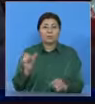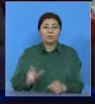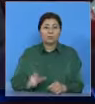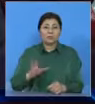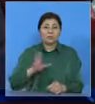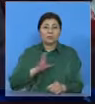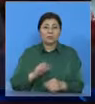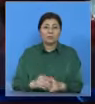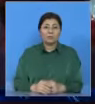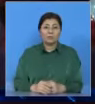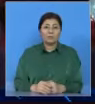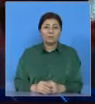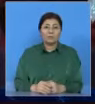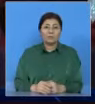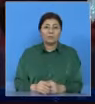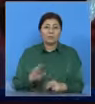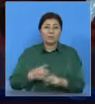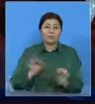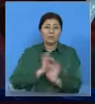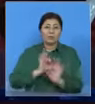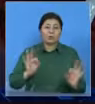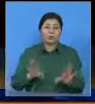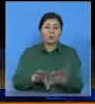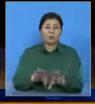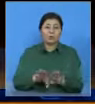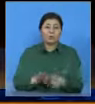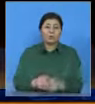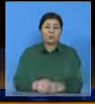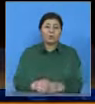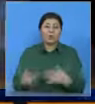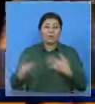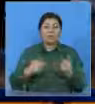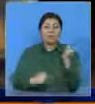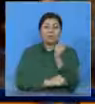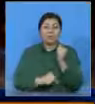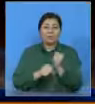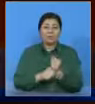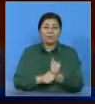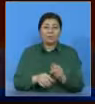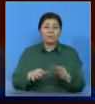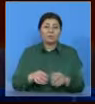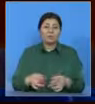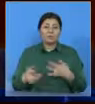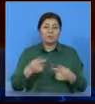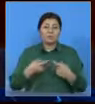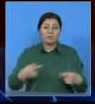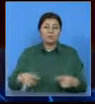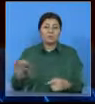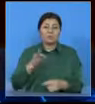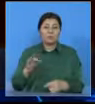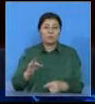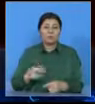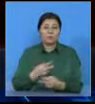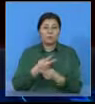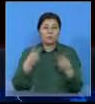бұл спектакль тартымдылығы сонда деп айтуымыз керек. Театр мамандары қойылымды еліміздің өзге өңірлерінде сахналауды